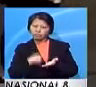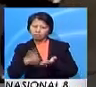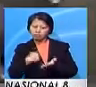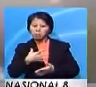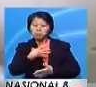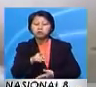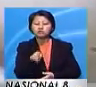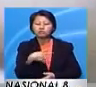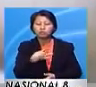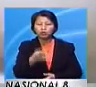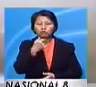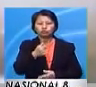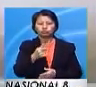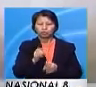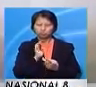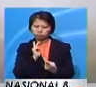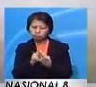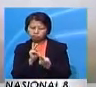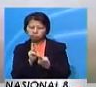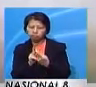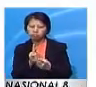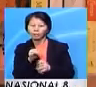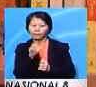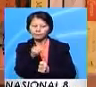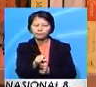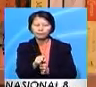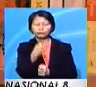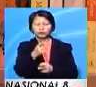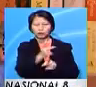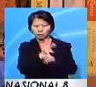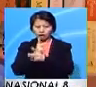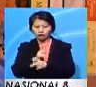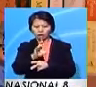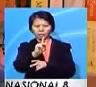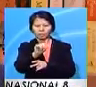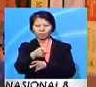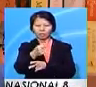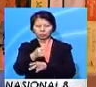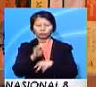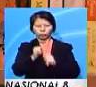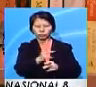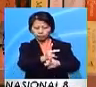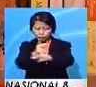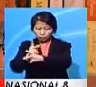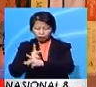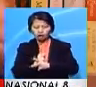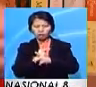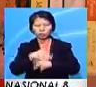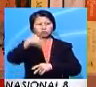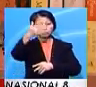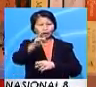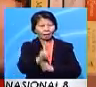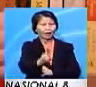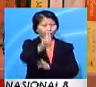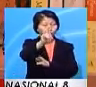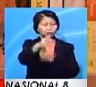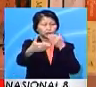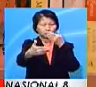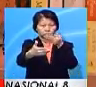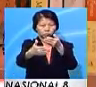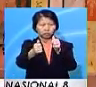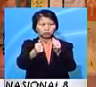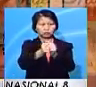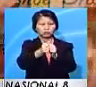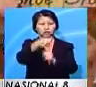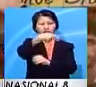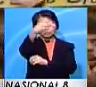adalah kerana kedudukan yang strategik. Kerana mengawal Kashmir dapat mengawal dikatakan kawasan di sebelah atas yang berhampiran dengan